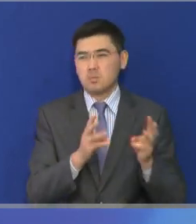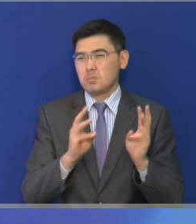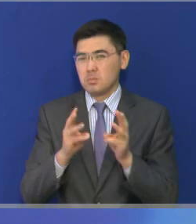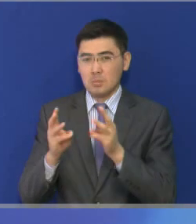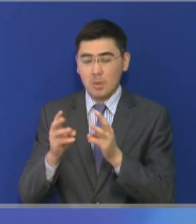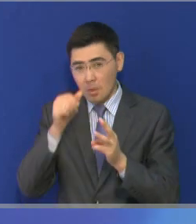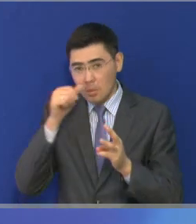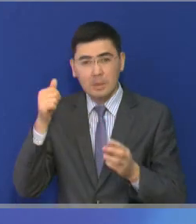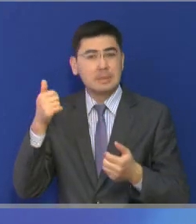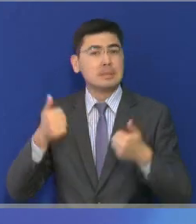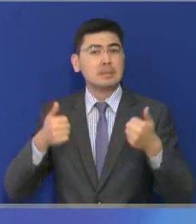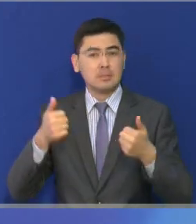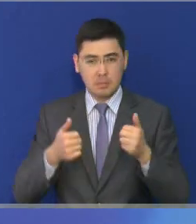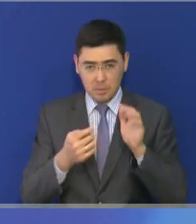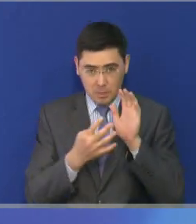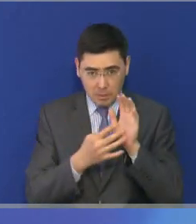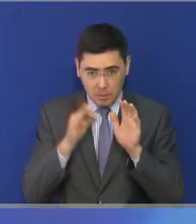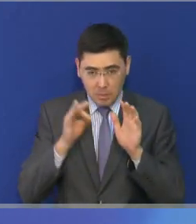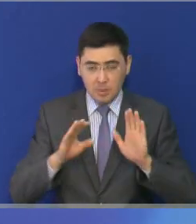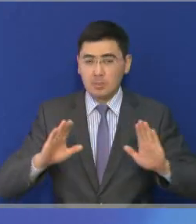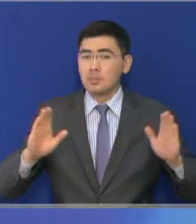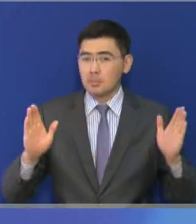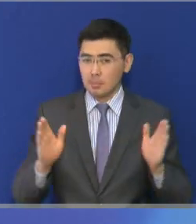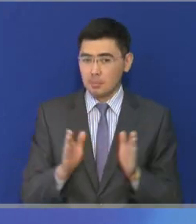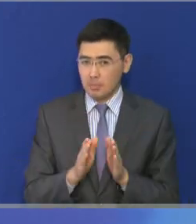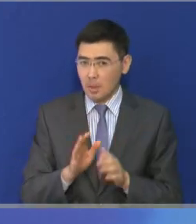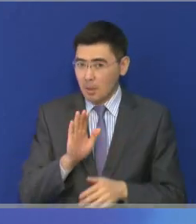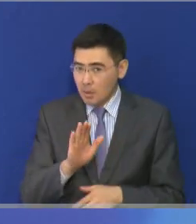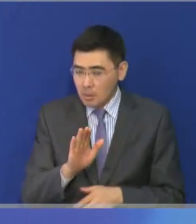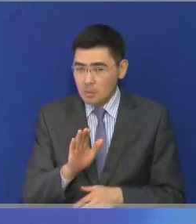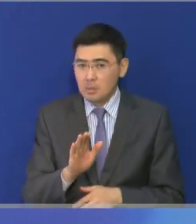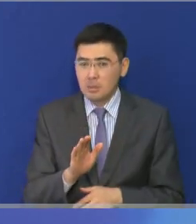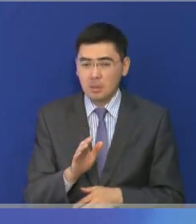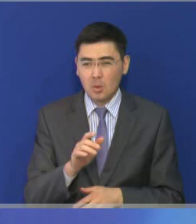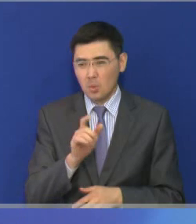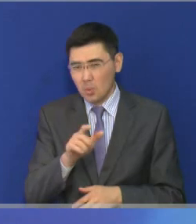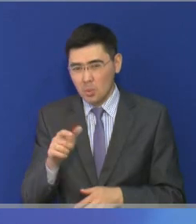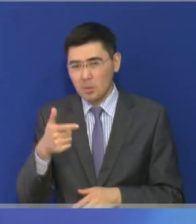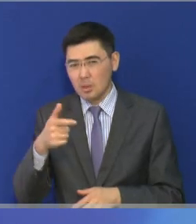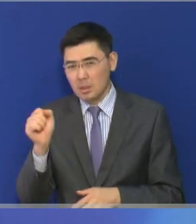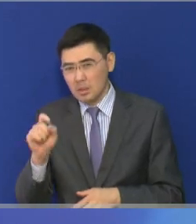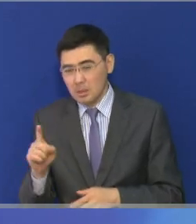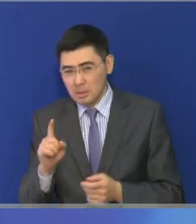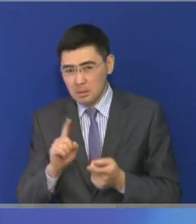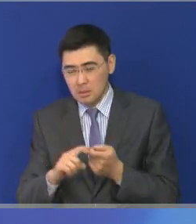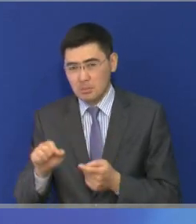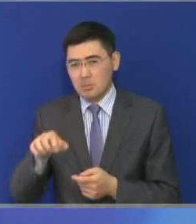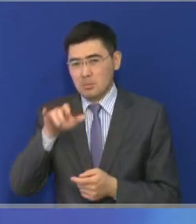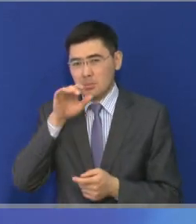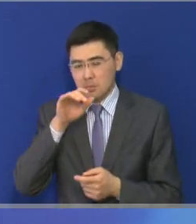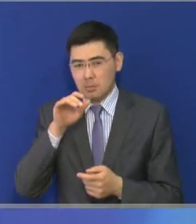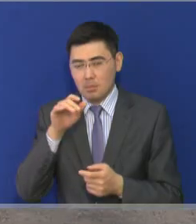жылмен салыстырғанда биыл 9%-ға төмендеген дегенмен, өрт салдарынан иіс тиіп, уланғандар мен көз жұмғандар да